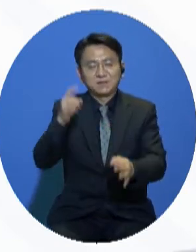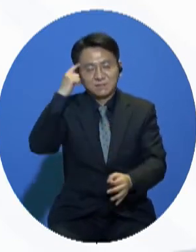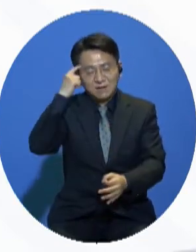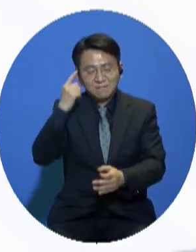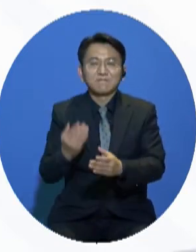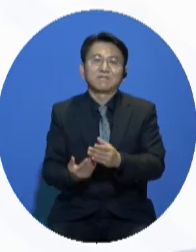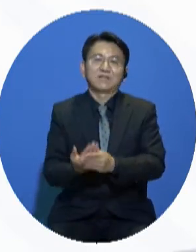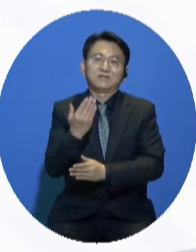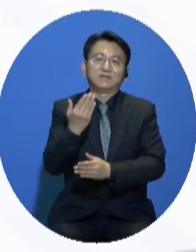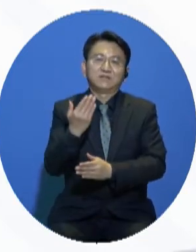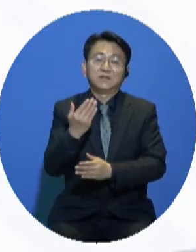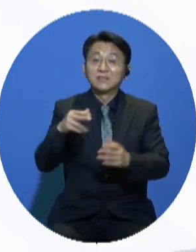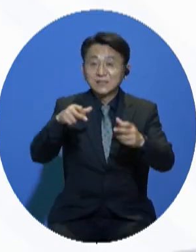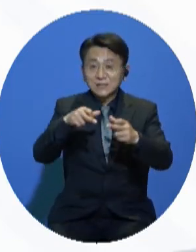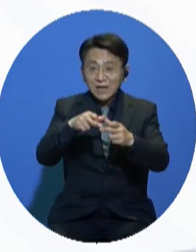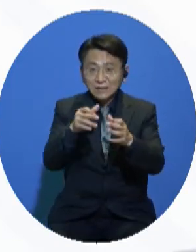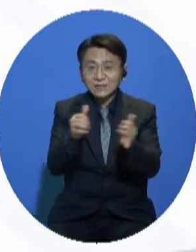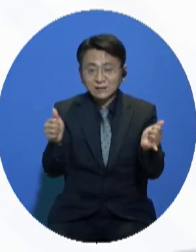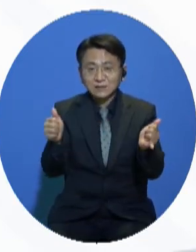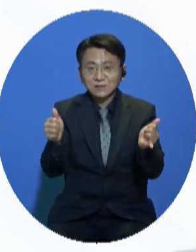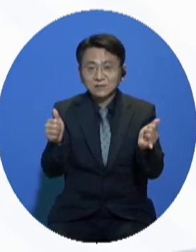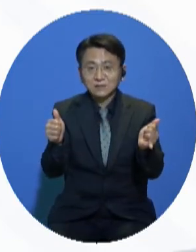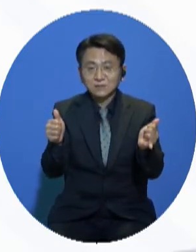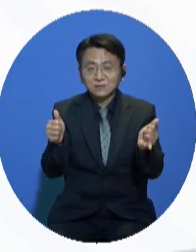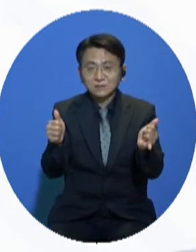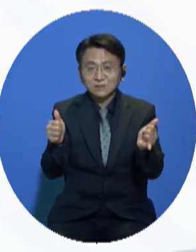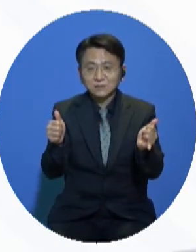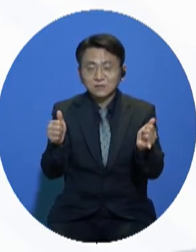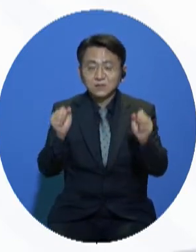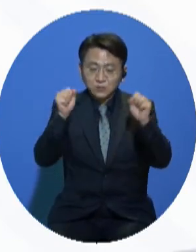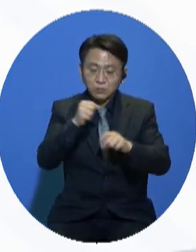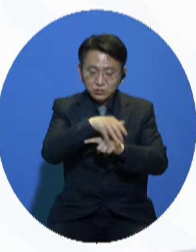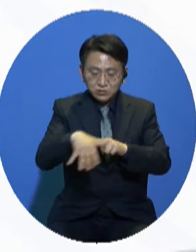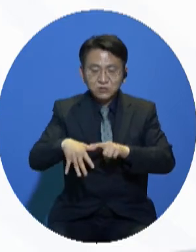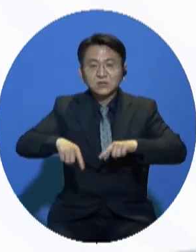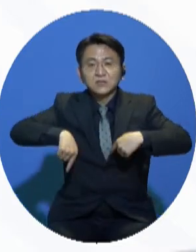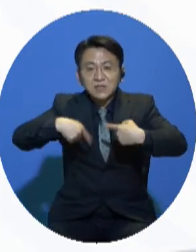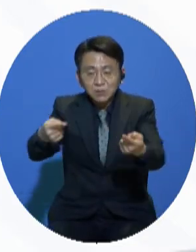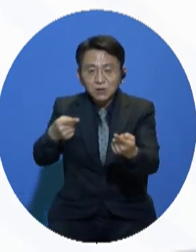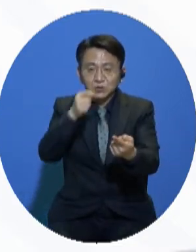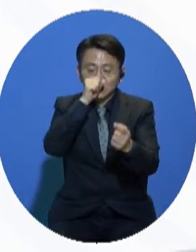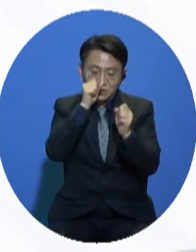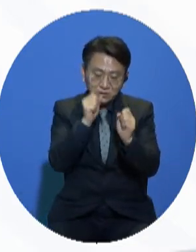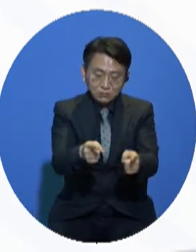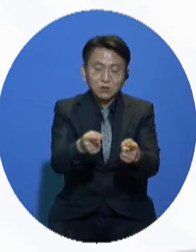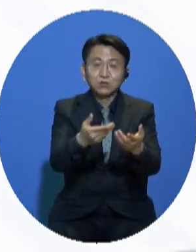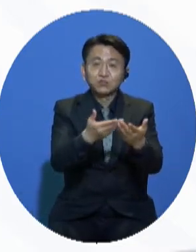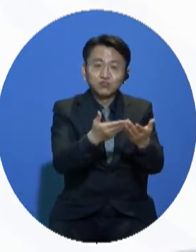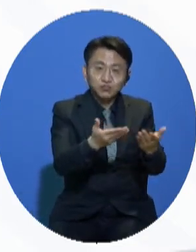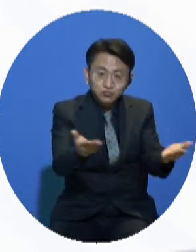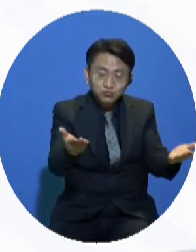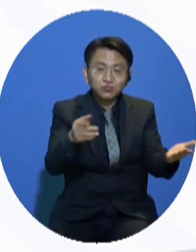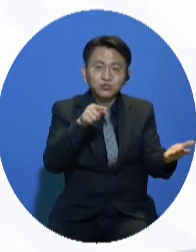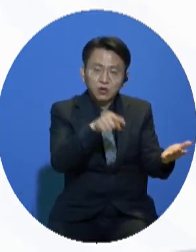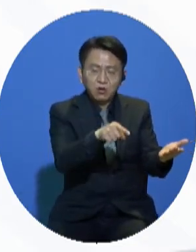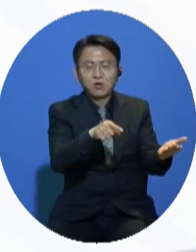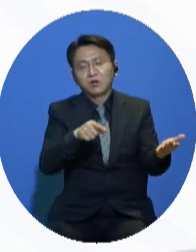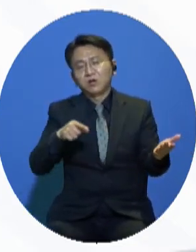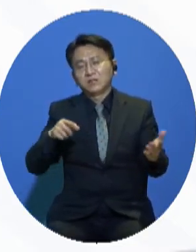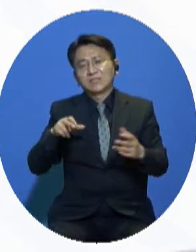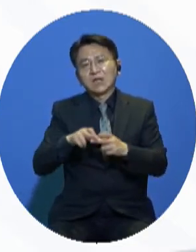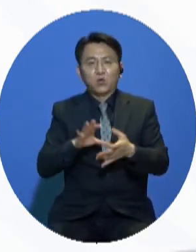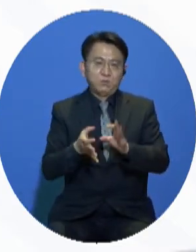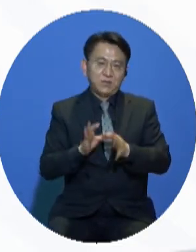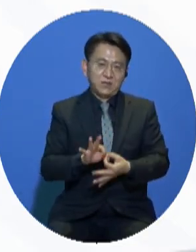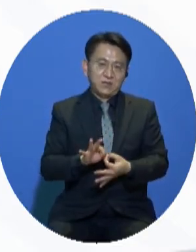됐습니다. 장애인들에게 적극적으로 스포츠에 참여할 수 있는 기회를 제공한 것이 바로